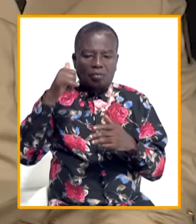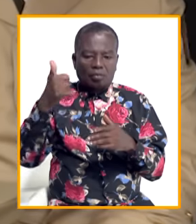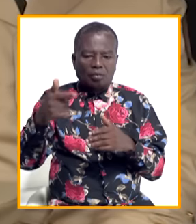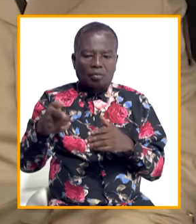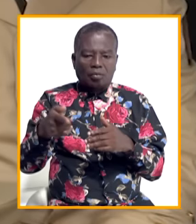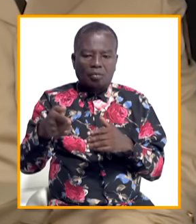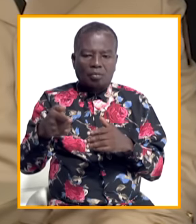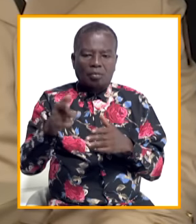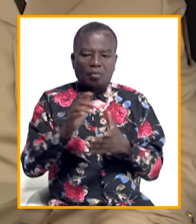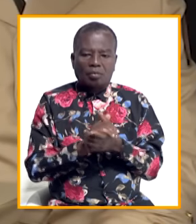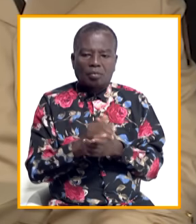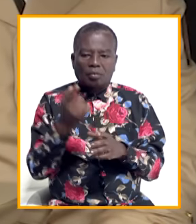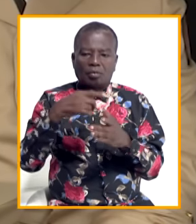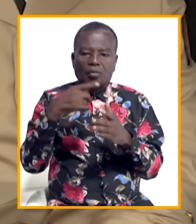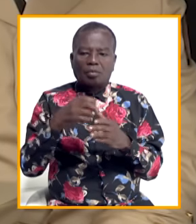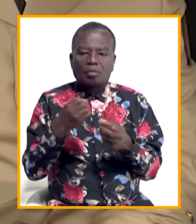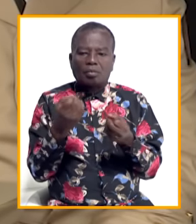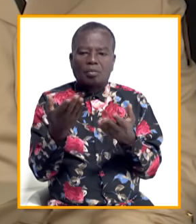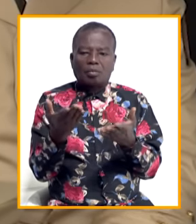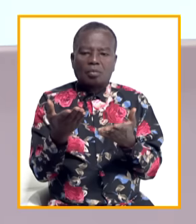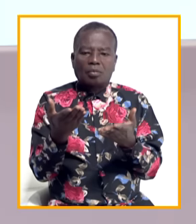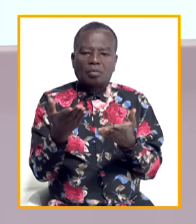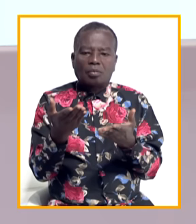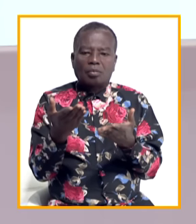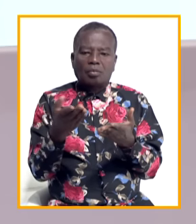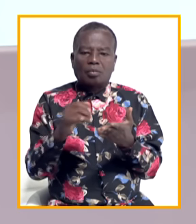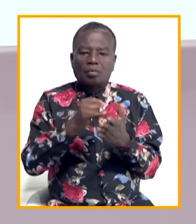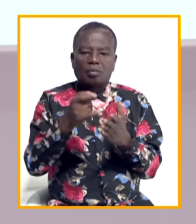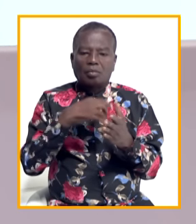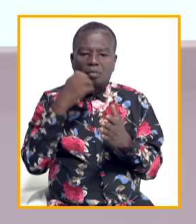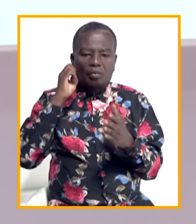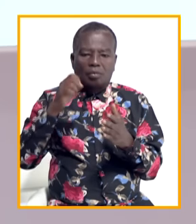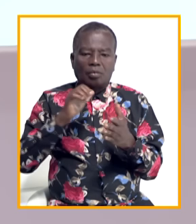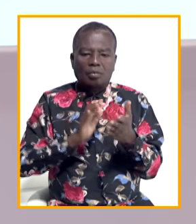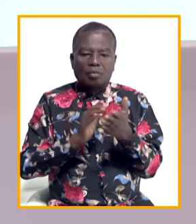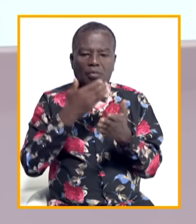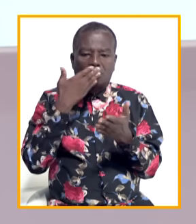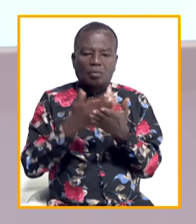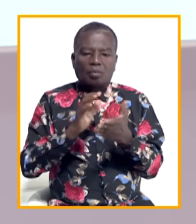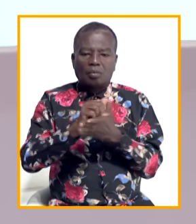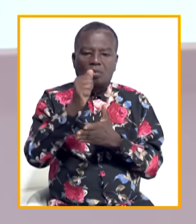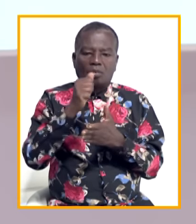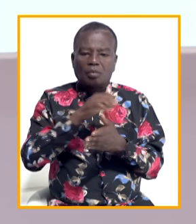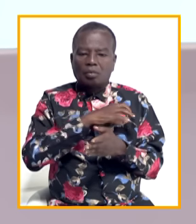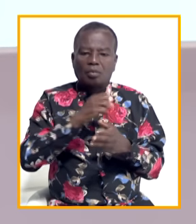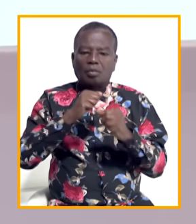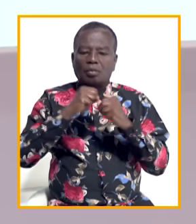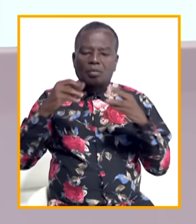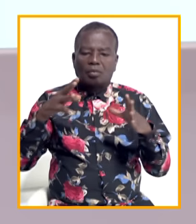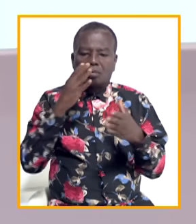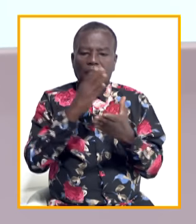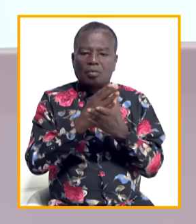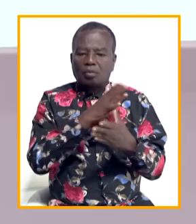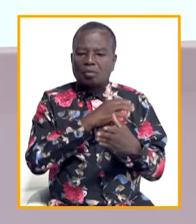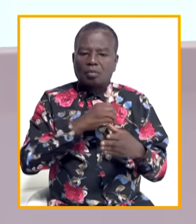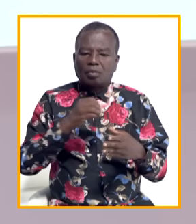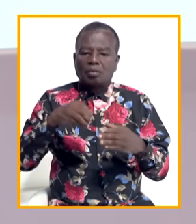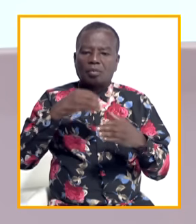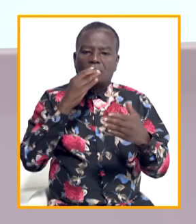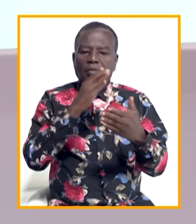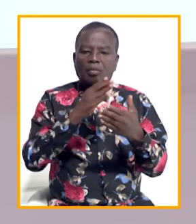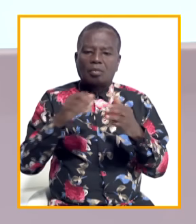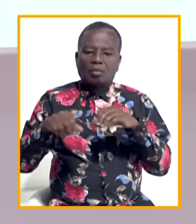Et tel a été le cas. Ceux et celles qui sont de bonne foi savent que c'est sans compromission que tu es arrivé à faire